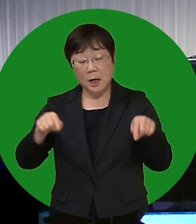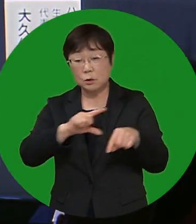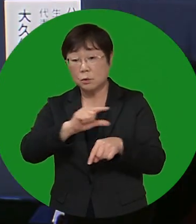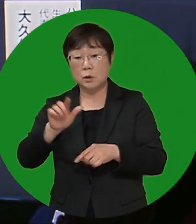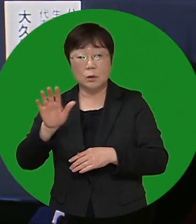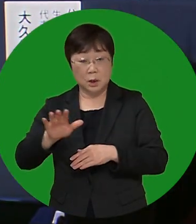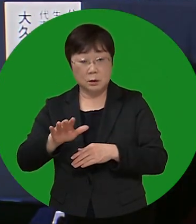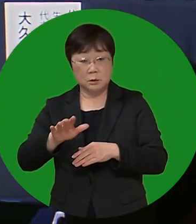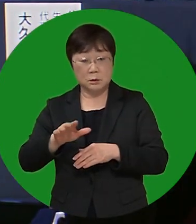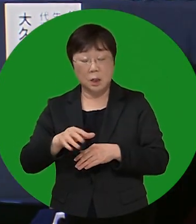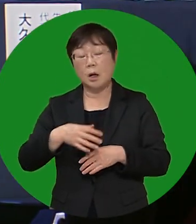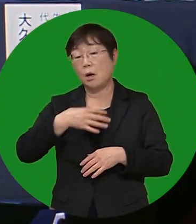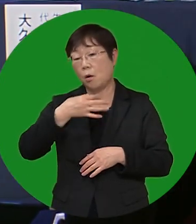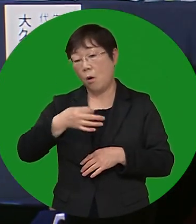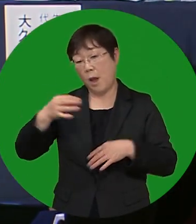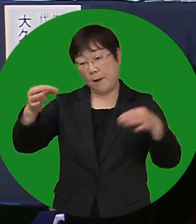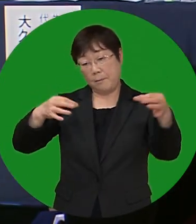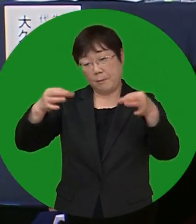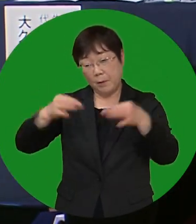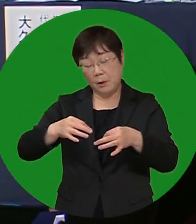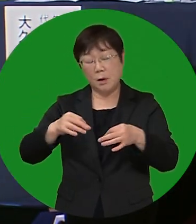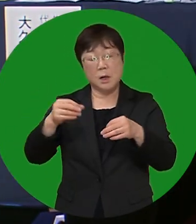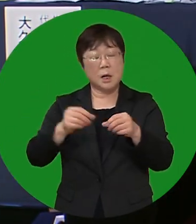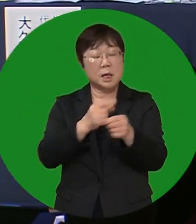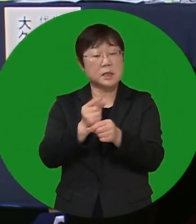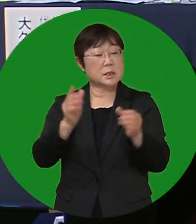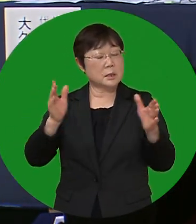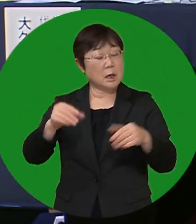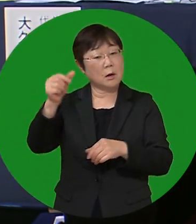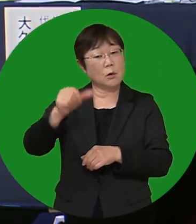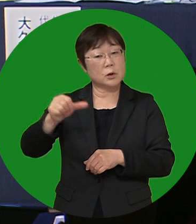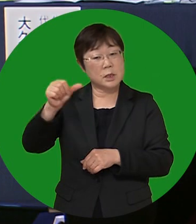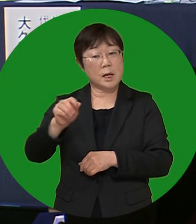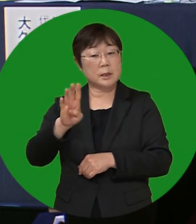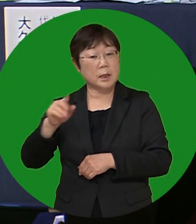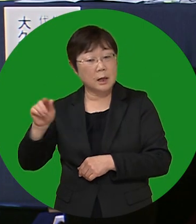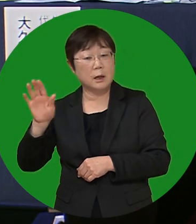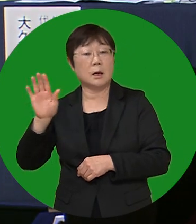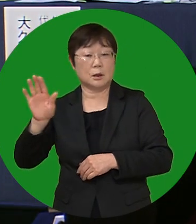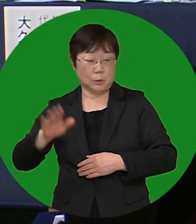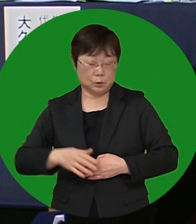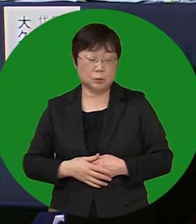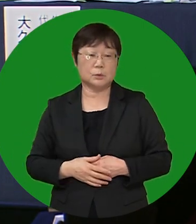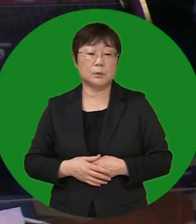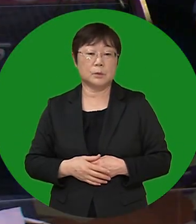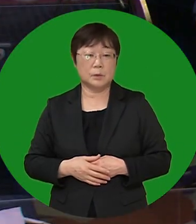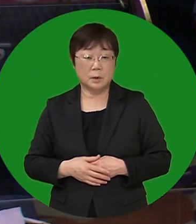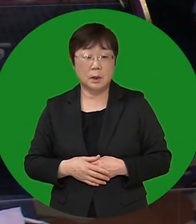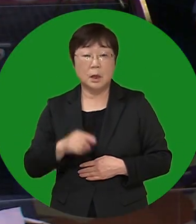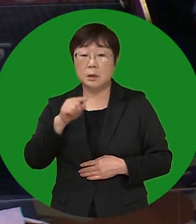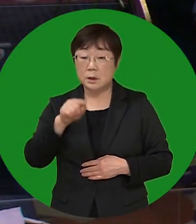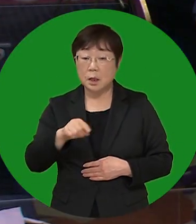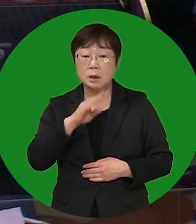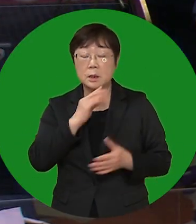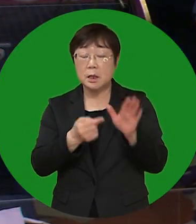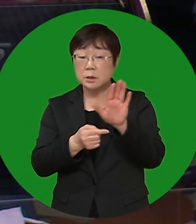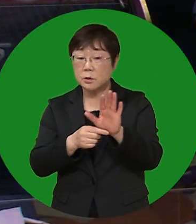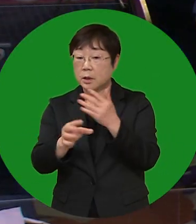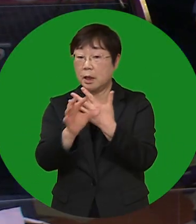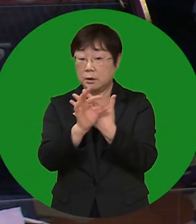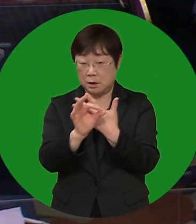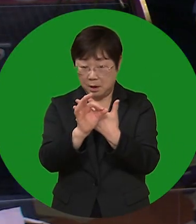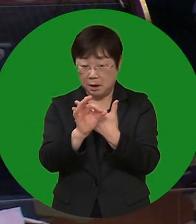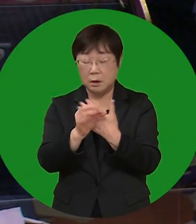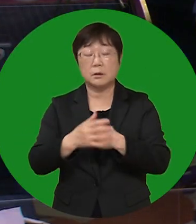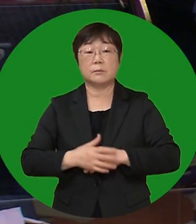あり寄せていただいて声はですね年間約5千件というふうなことになっておりますその中で実現した事例とし